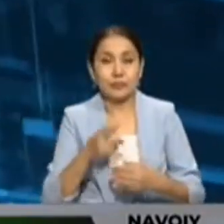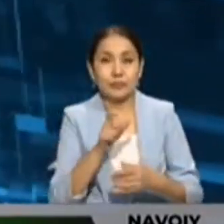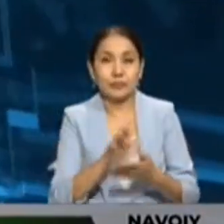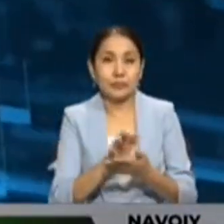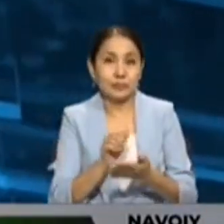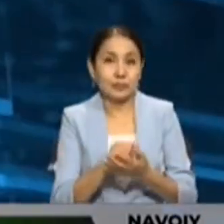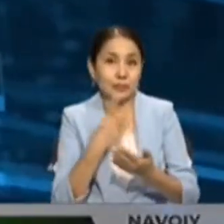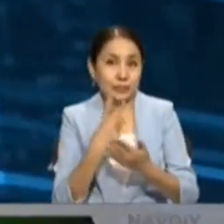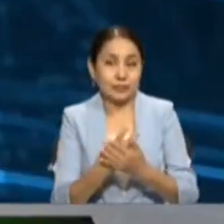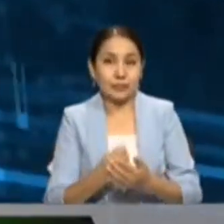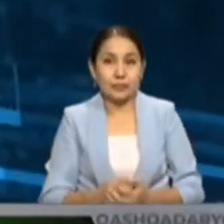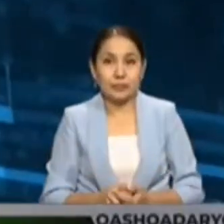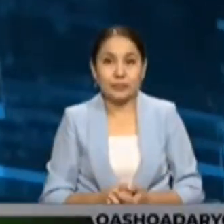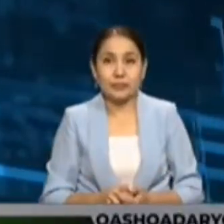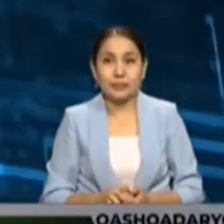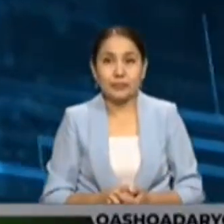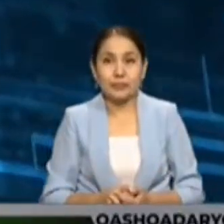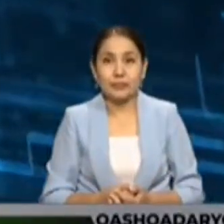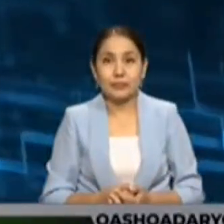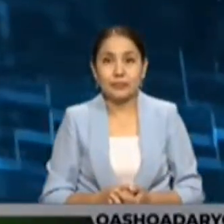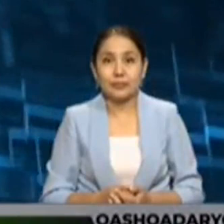quyidagi holatni sodir etdi.